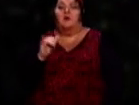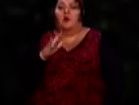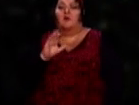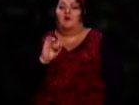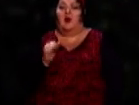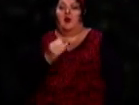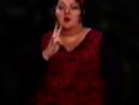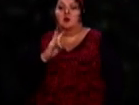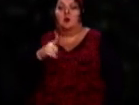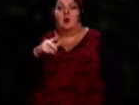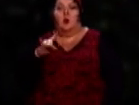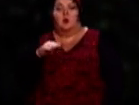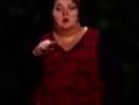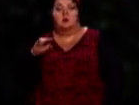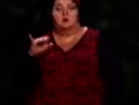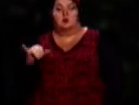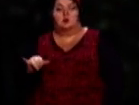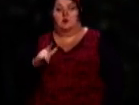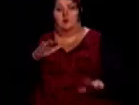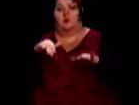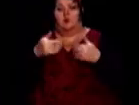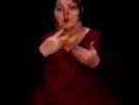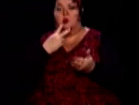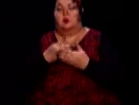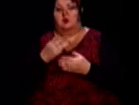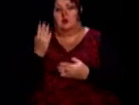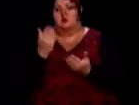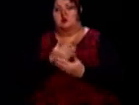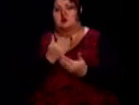архітектором Полтави. Пропоную переглянути про це сюжет.